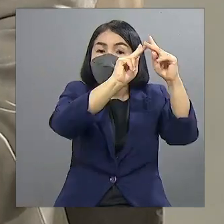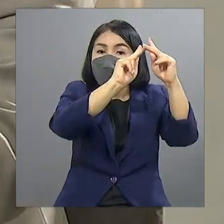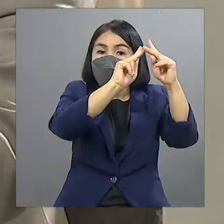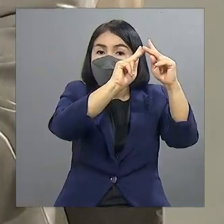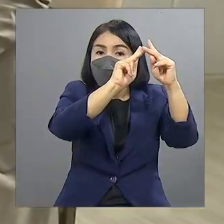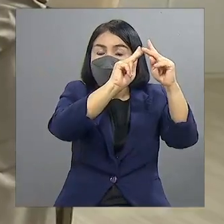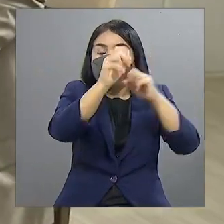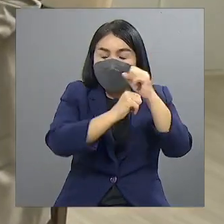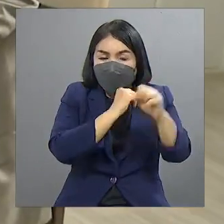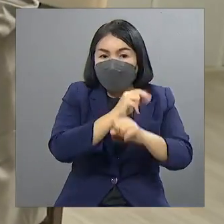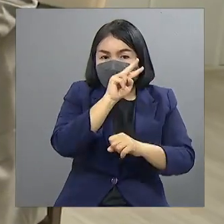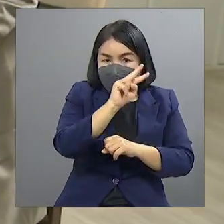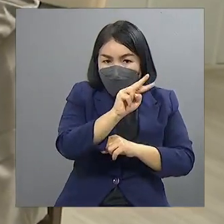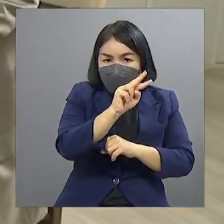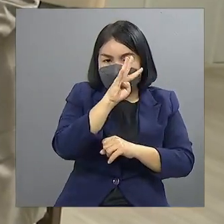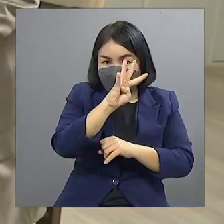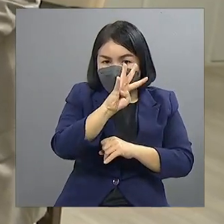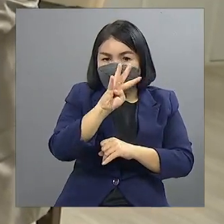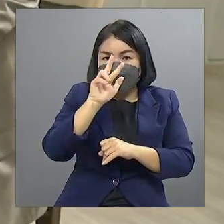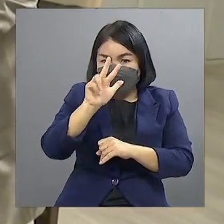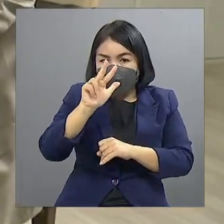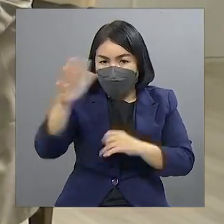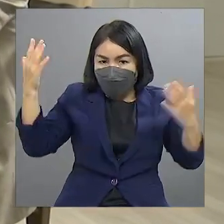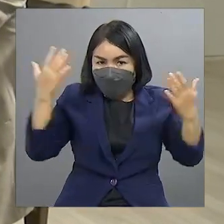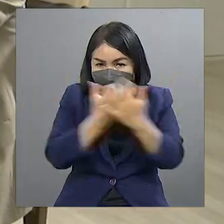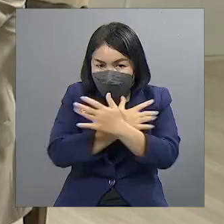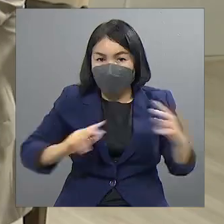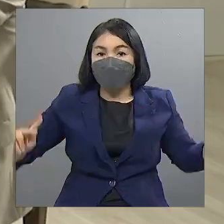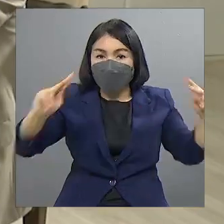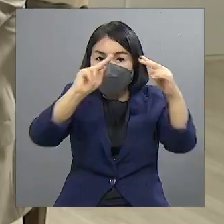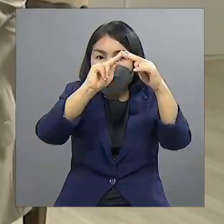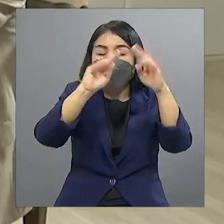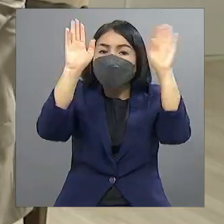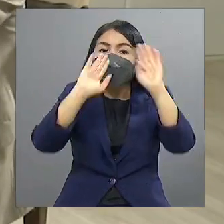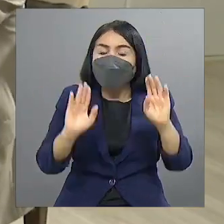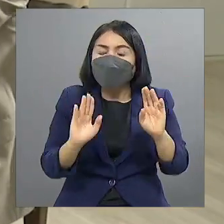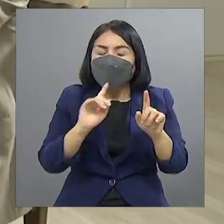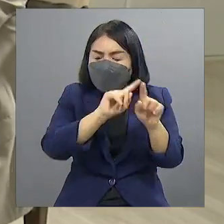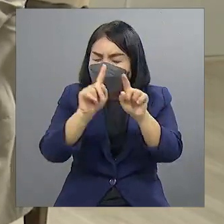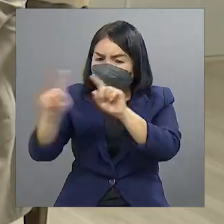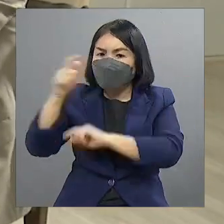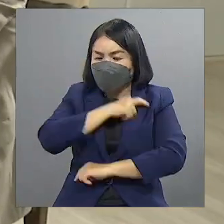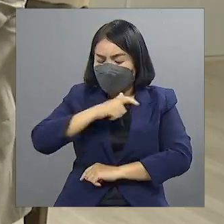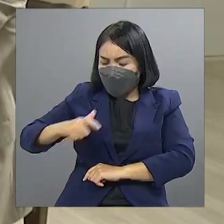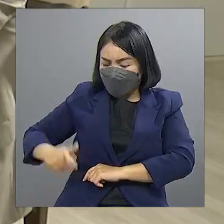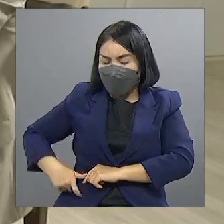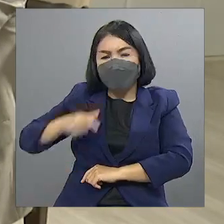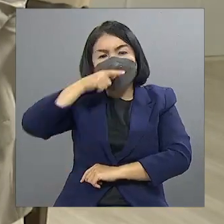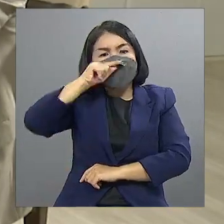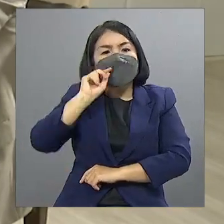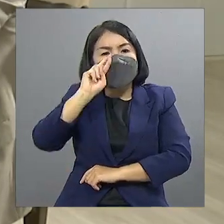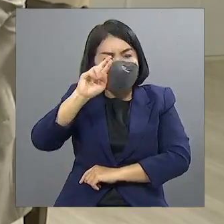คัญมากนี่คือความสวยงามของสิ่งที่พระองค์ท่านได้เริ่มต้นไว้ครับและเป็น